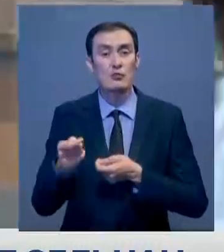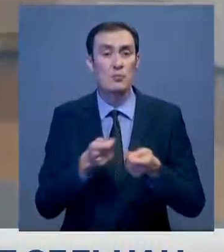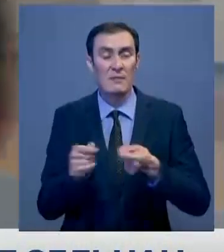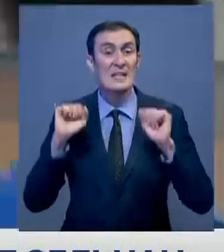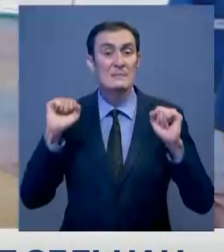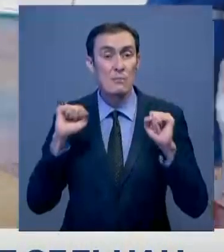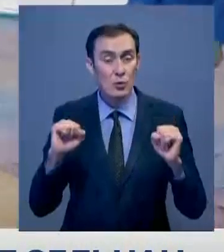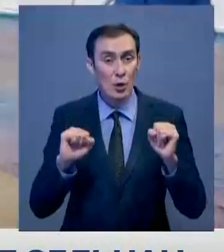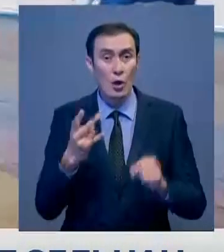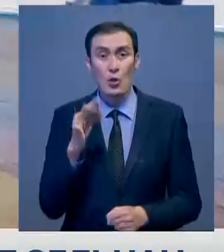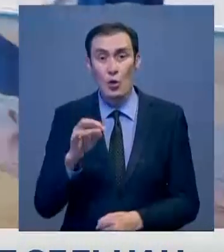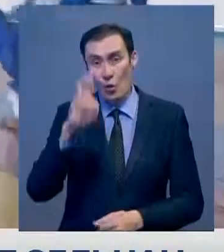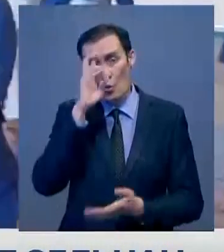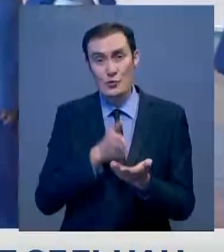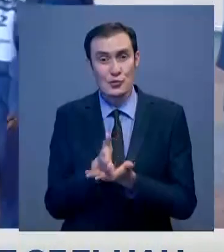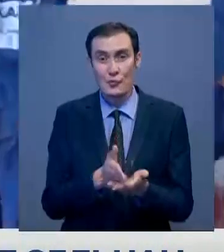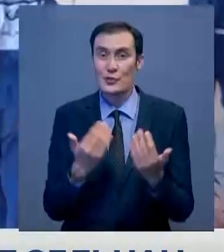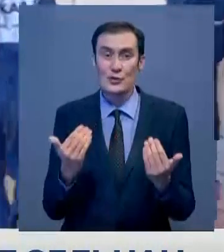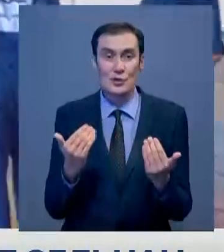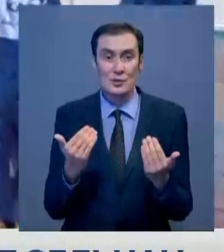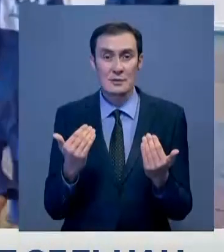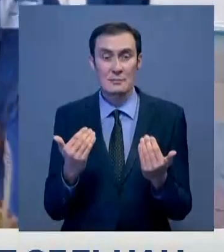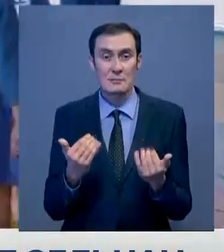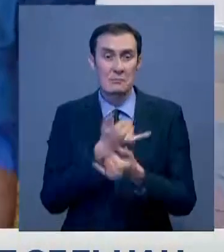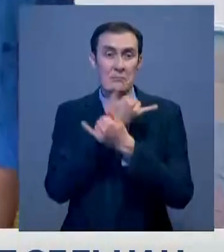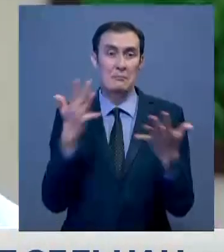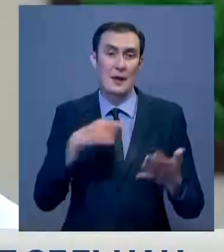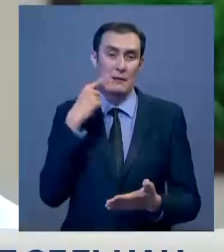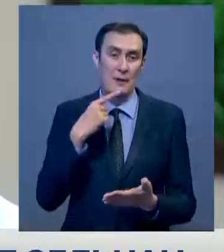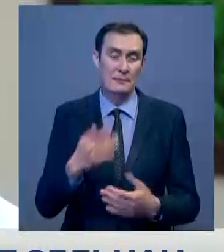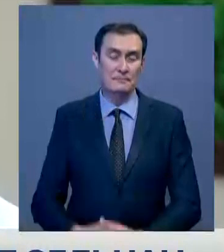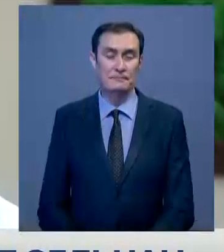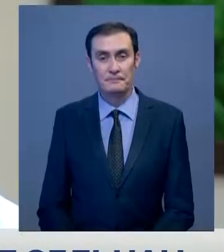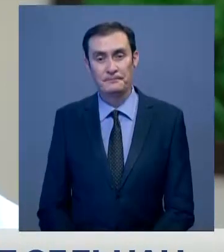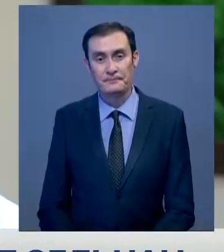управления спорта. Однако чиновники сейчас разводят руками.